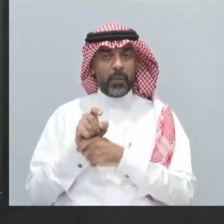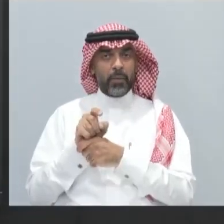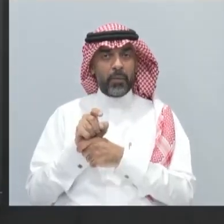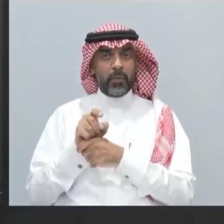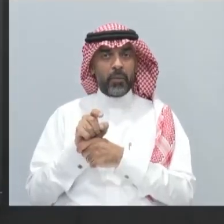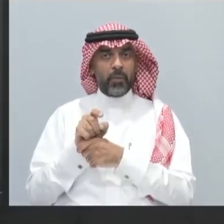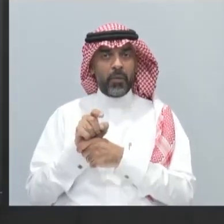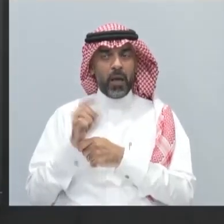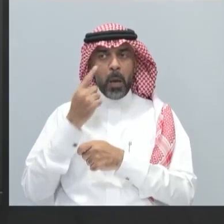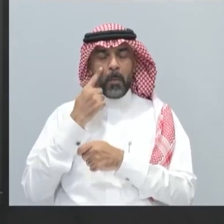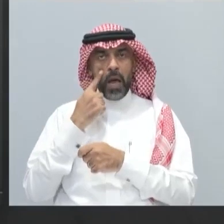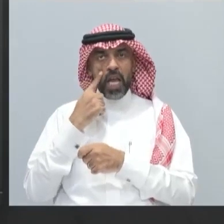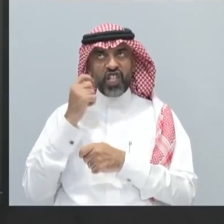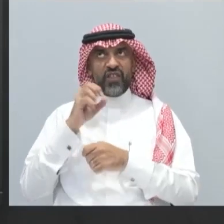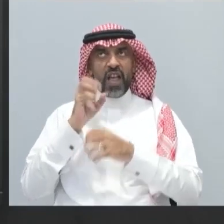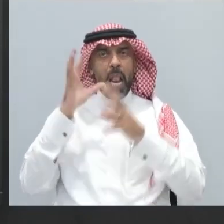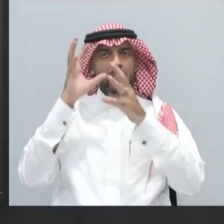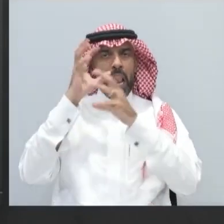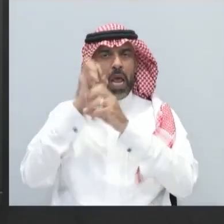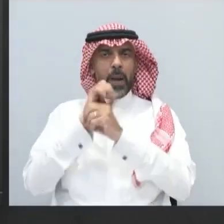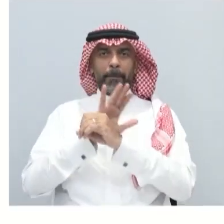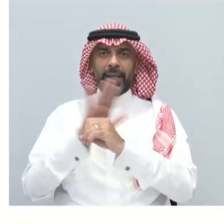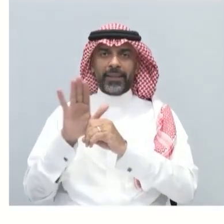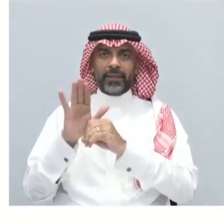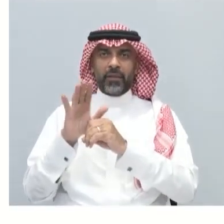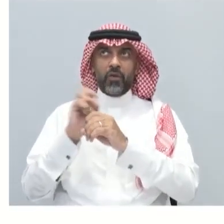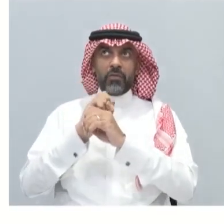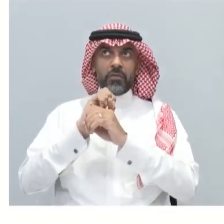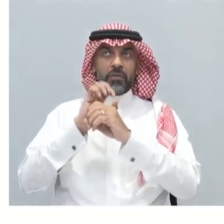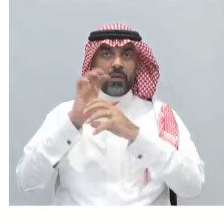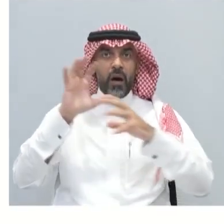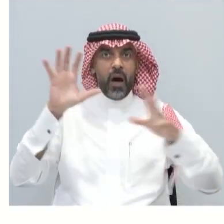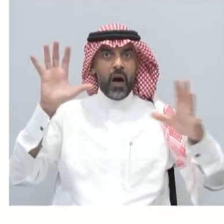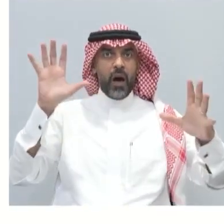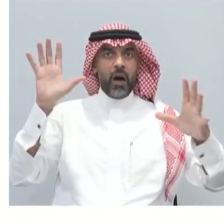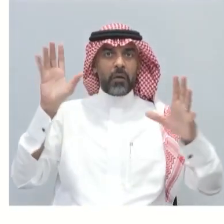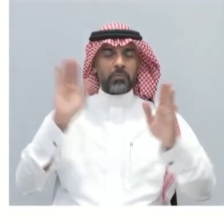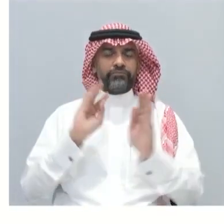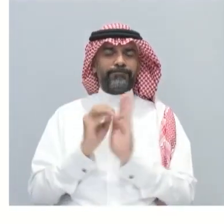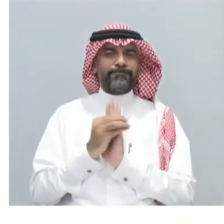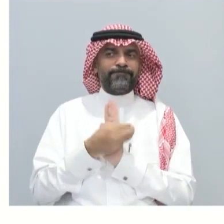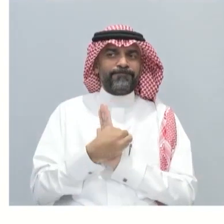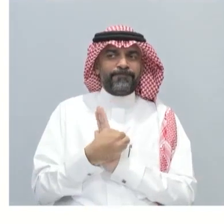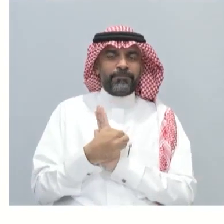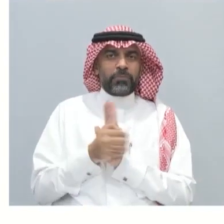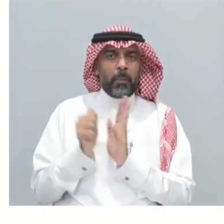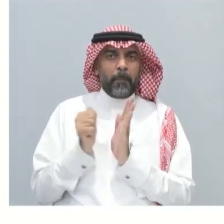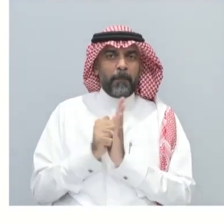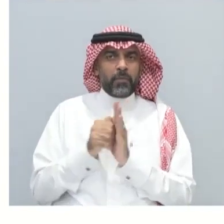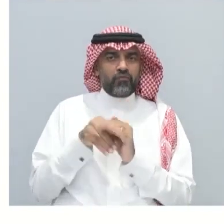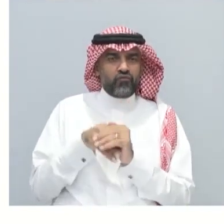ذات معيشه ليليه اي تنشط في الليل واما في النهار تكون